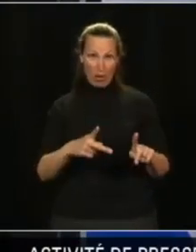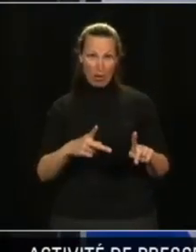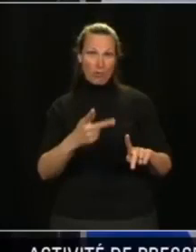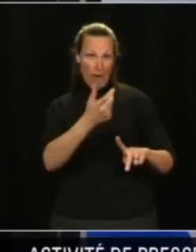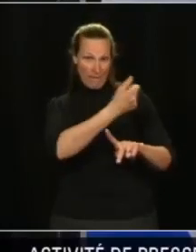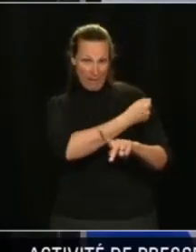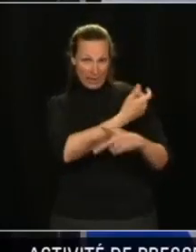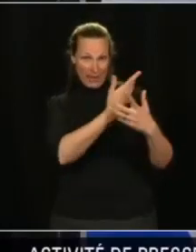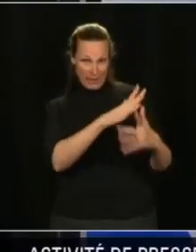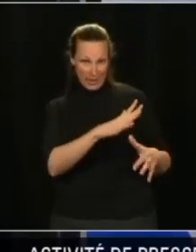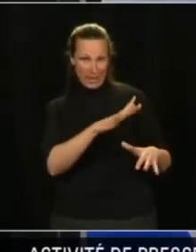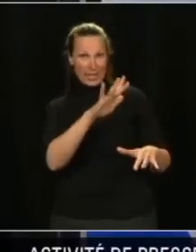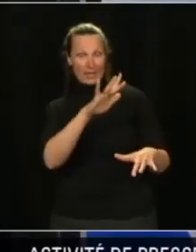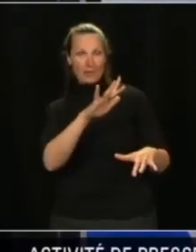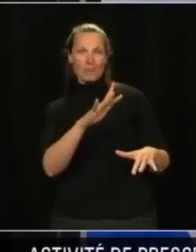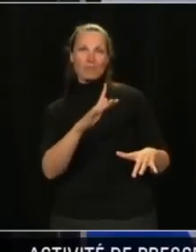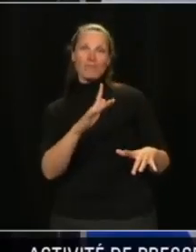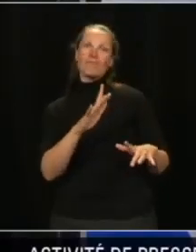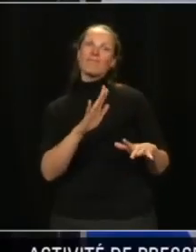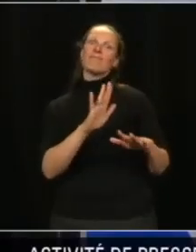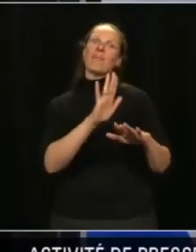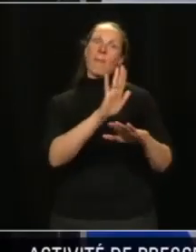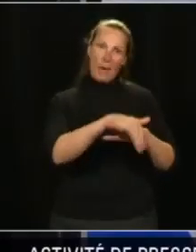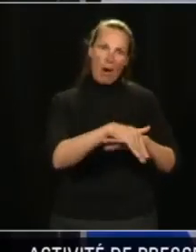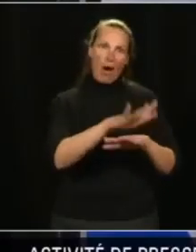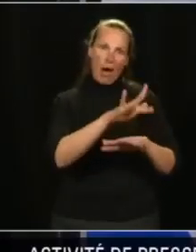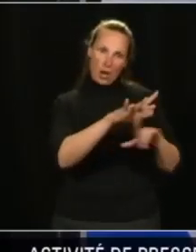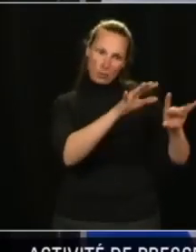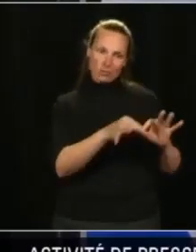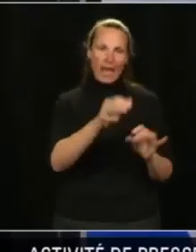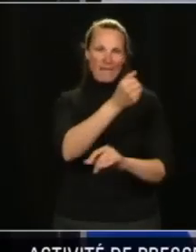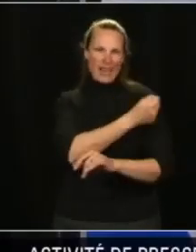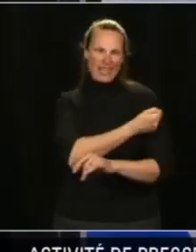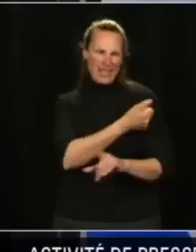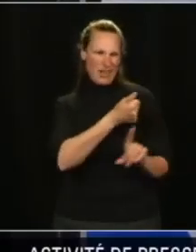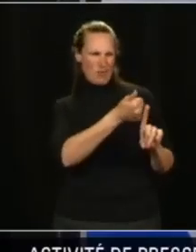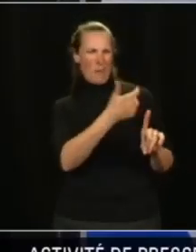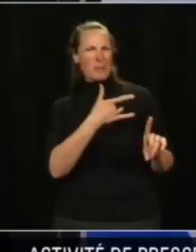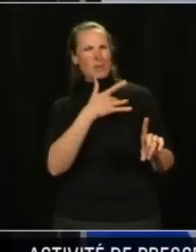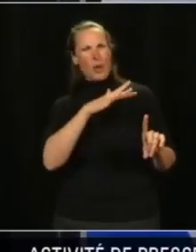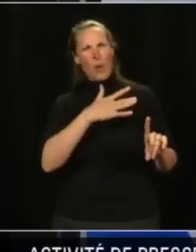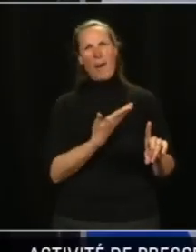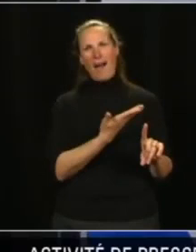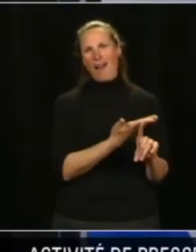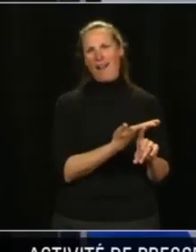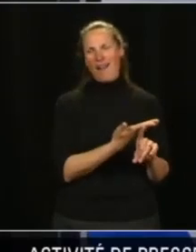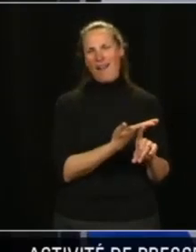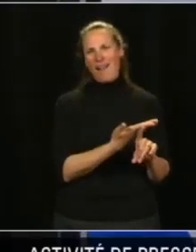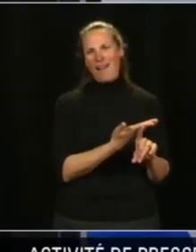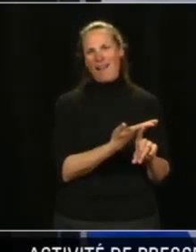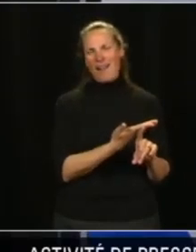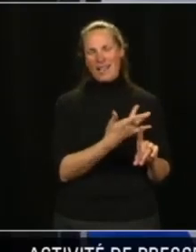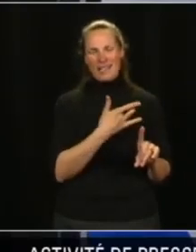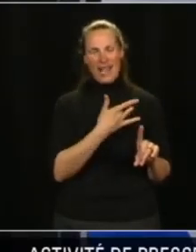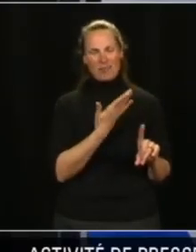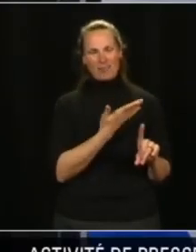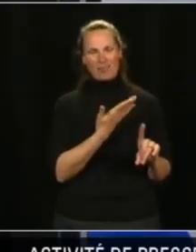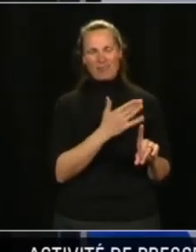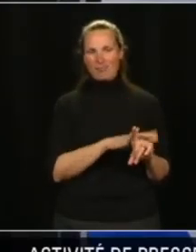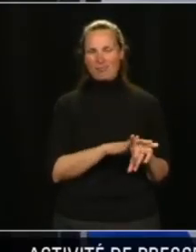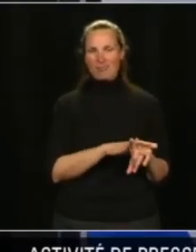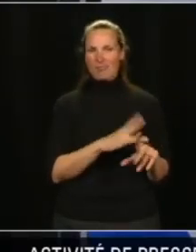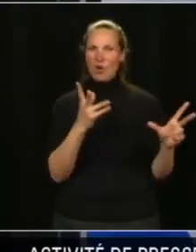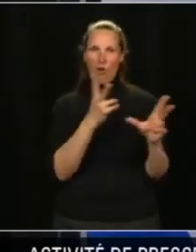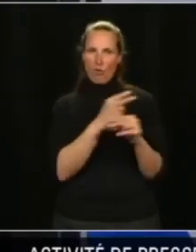d'une vaccination quel est votre sentiment parce qu' est-ce que vous avez un sentiment je pense pas que ce soit mal pris là